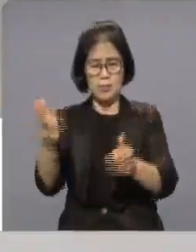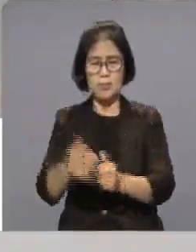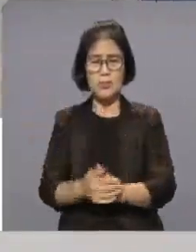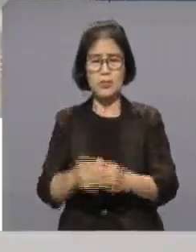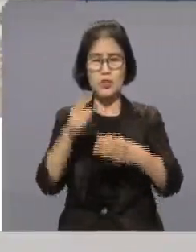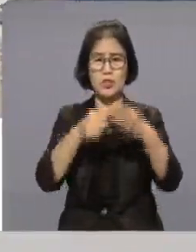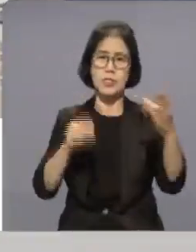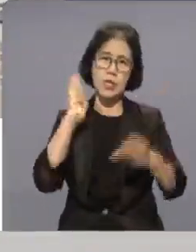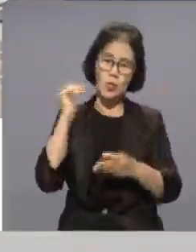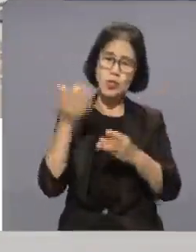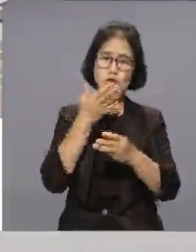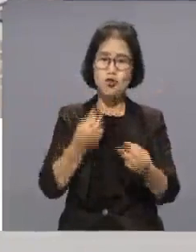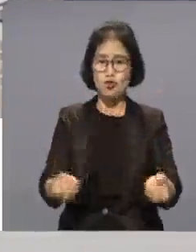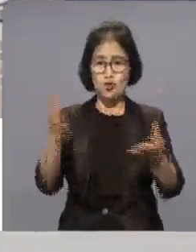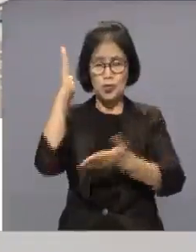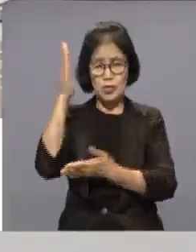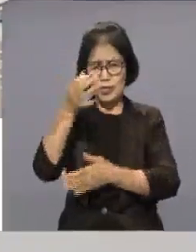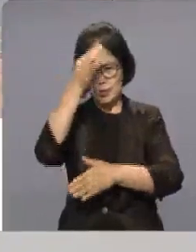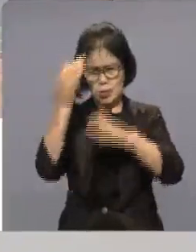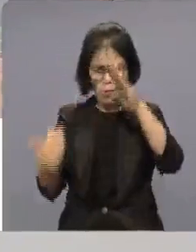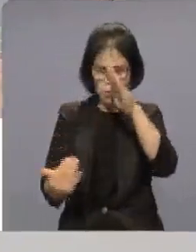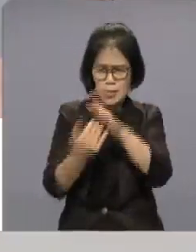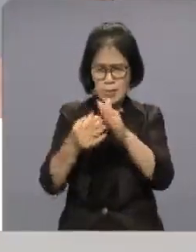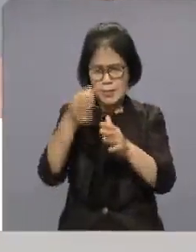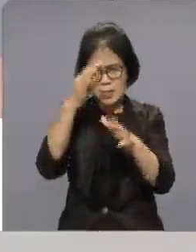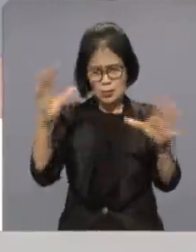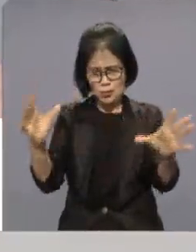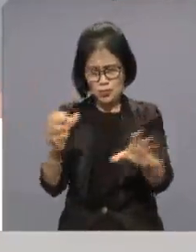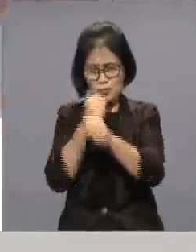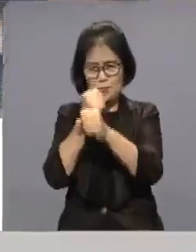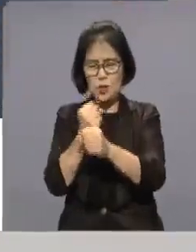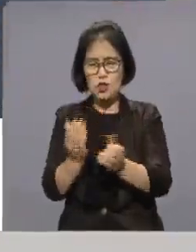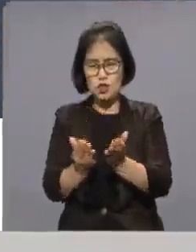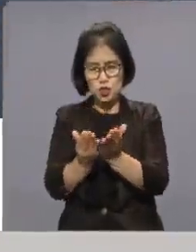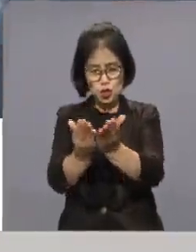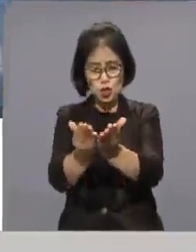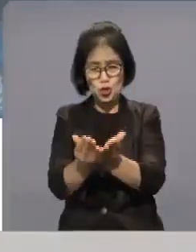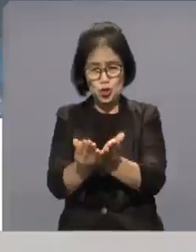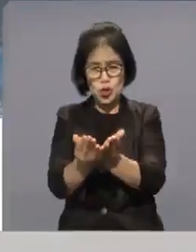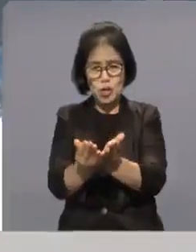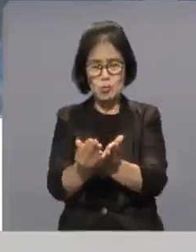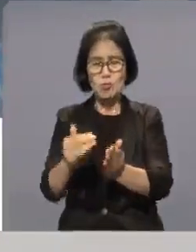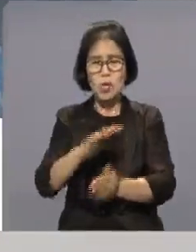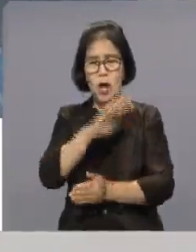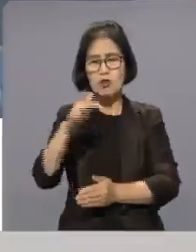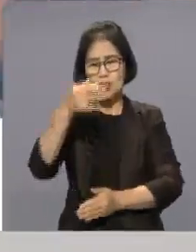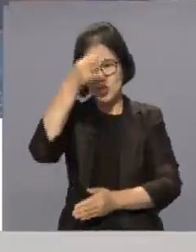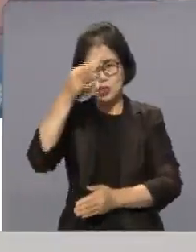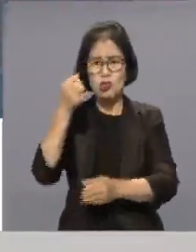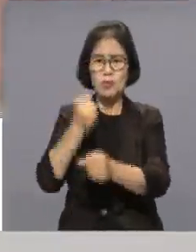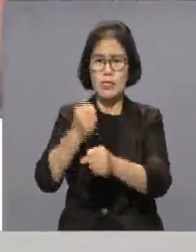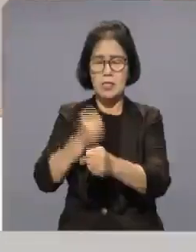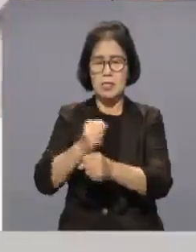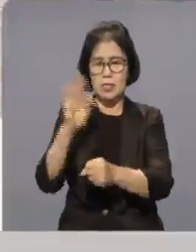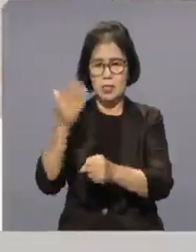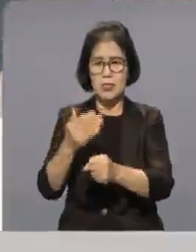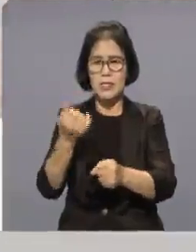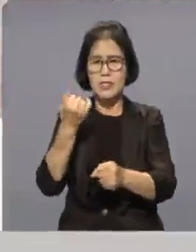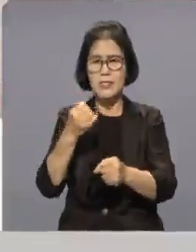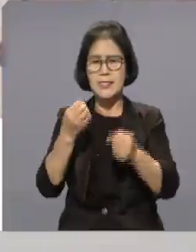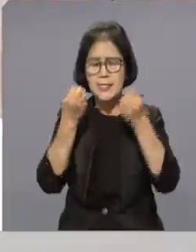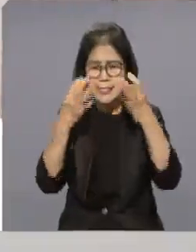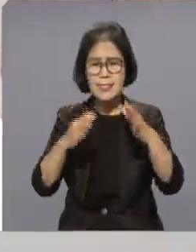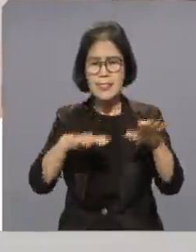윤석열 대통령은 축사에서 첨단 기술이 집약된 세계 최고의 이지스 구축함을 우리의 기술로 만들게 됐다며 신해양강국의